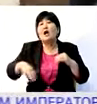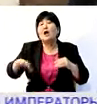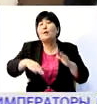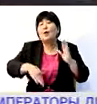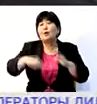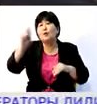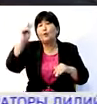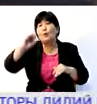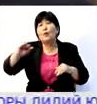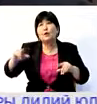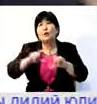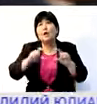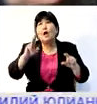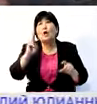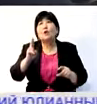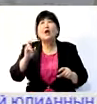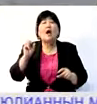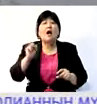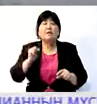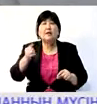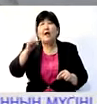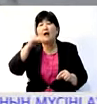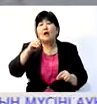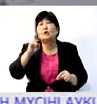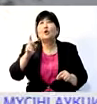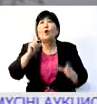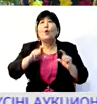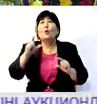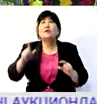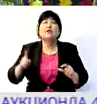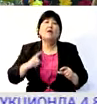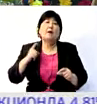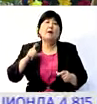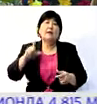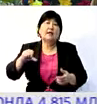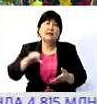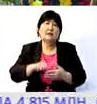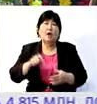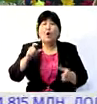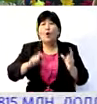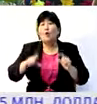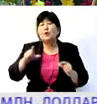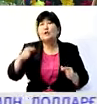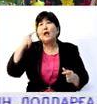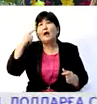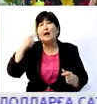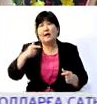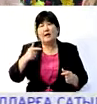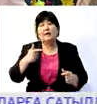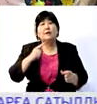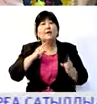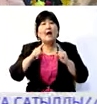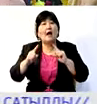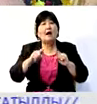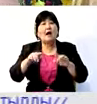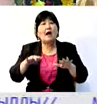оқу орындарымен қатар Қожа Ахмет Ясауи атындағы Халықаралық Қазақ Түрік Университетінің мамандары да қатысты. Студенттердің ғылыми тәжірибелік